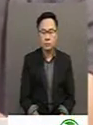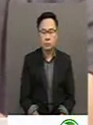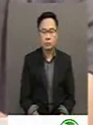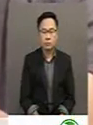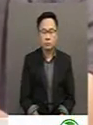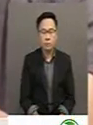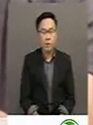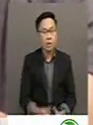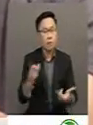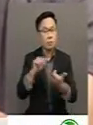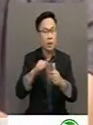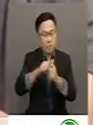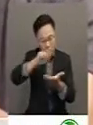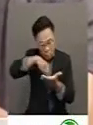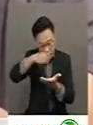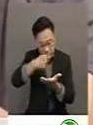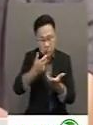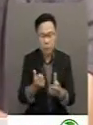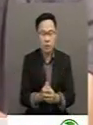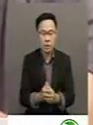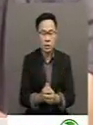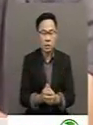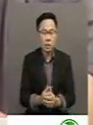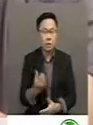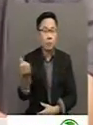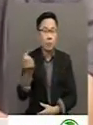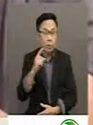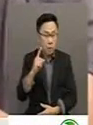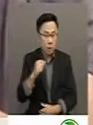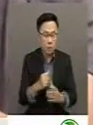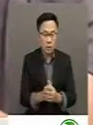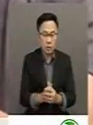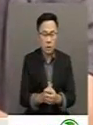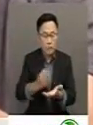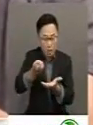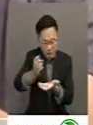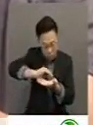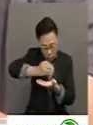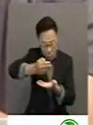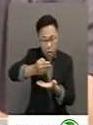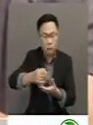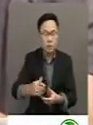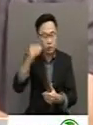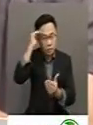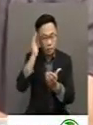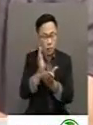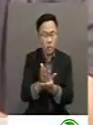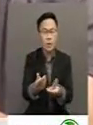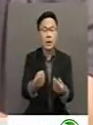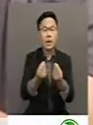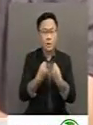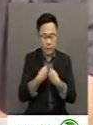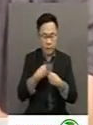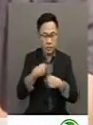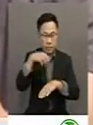กรณีเรื่องอาหารได้รับข้อมูลว่าข้าวกล่องมื้อเที่ยงที่เจ้าหน้าที่รับปากว่